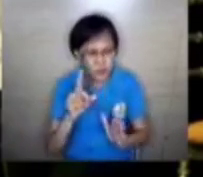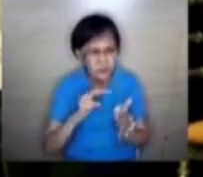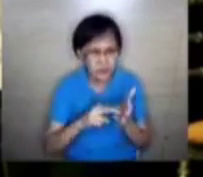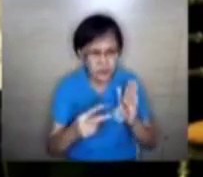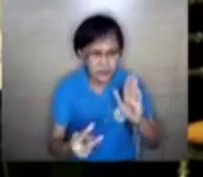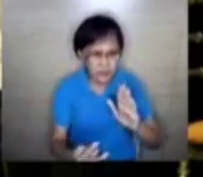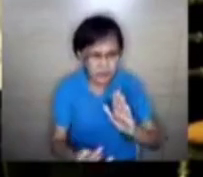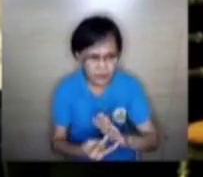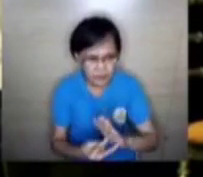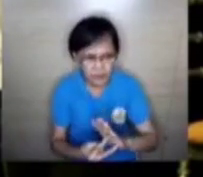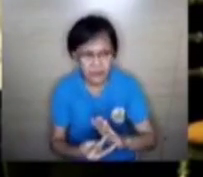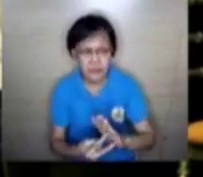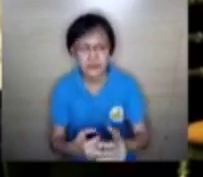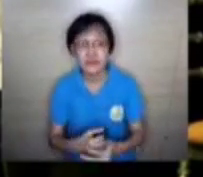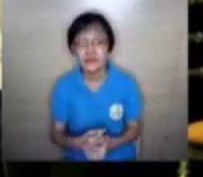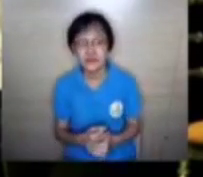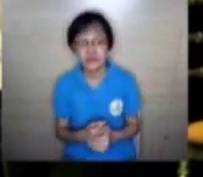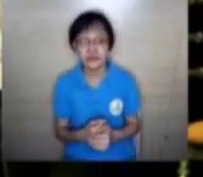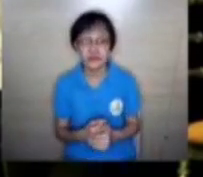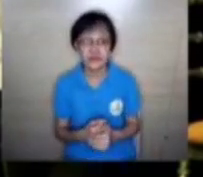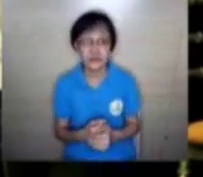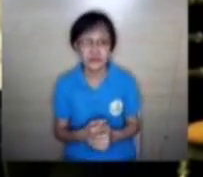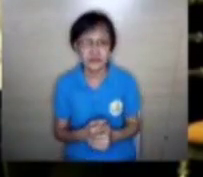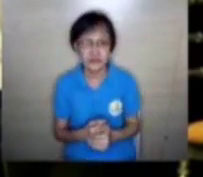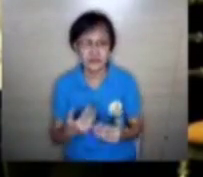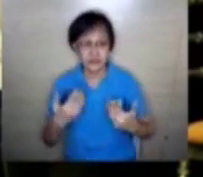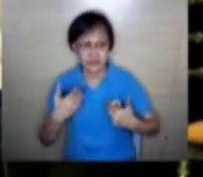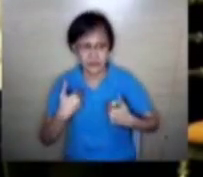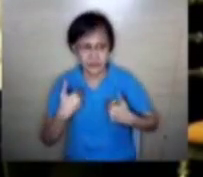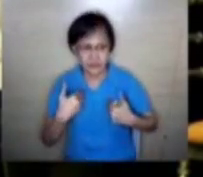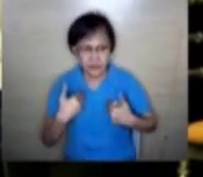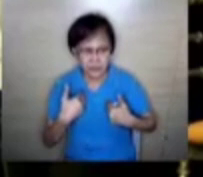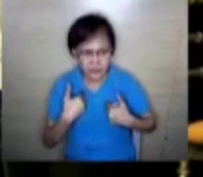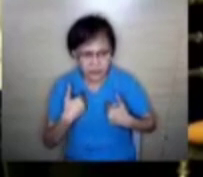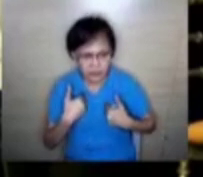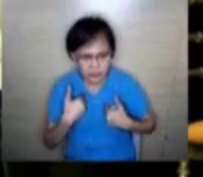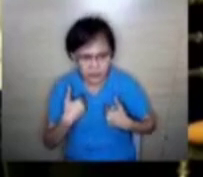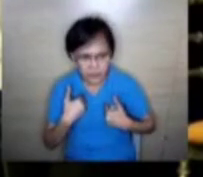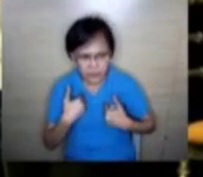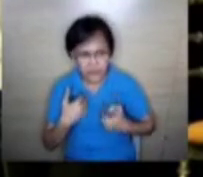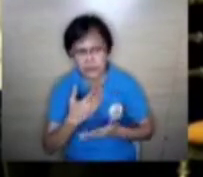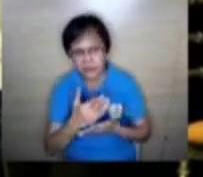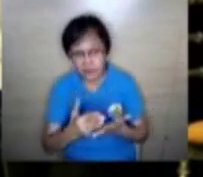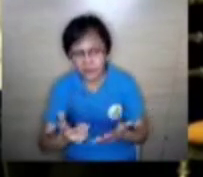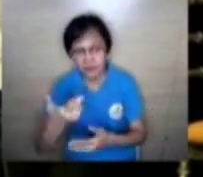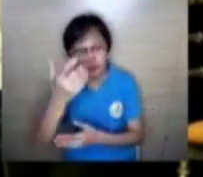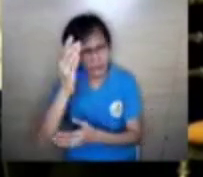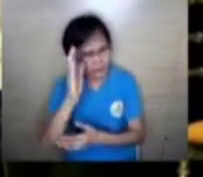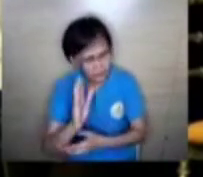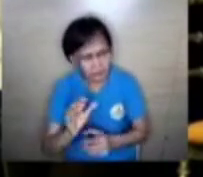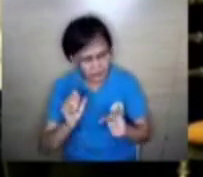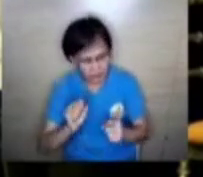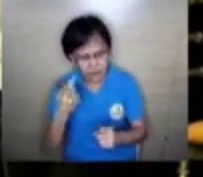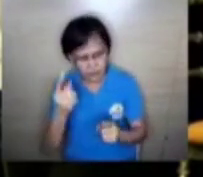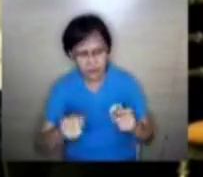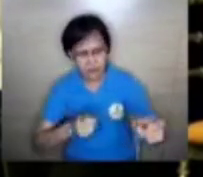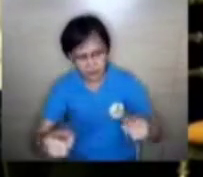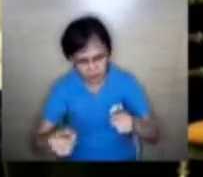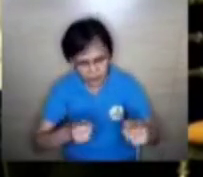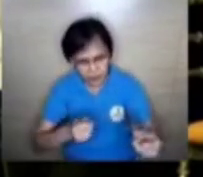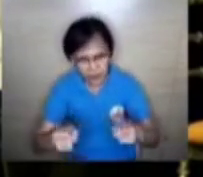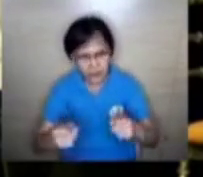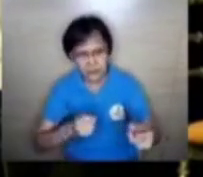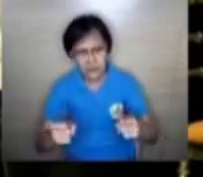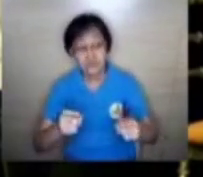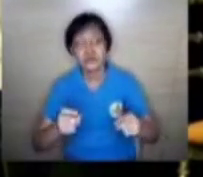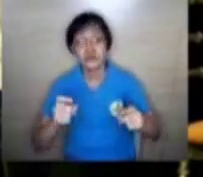At ang realidad na may mga pangyayari na tanging ang Diyos lang ang may kontrol, gaya ng mga sakuna at